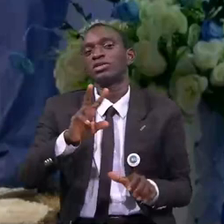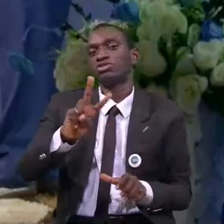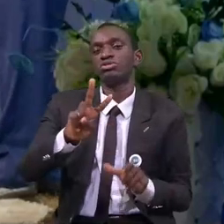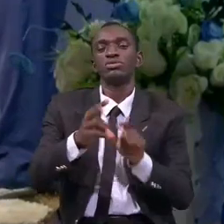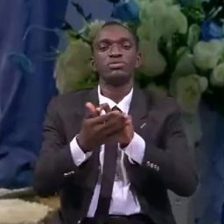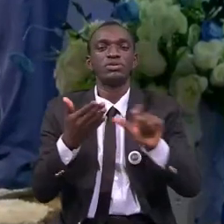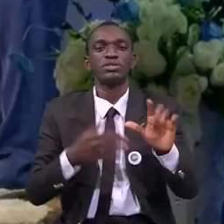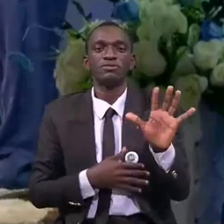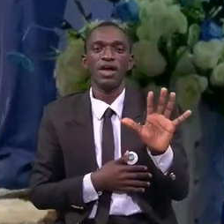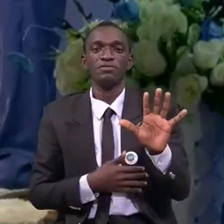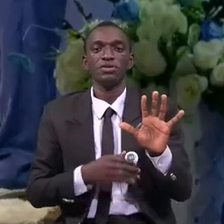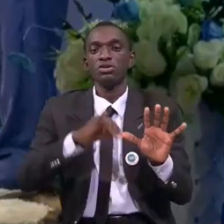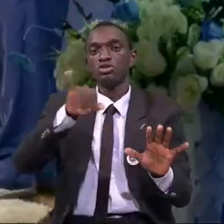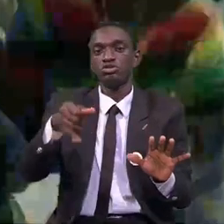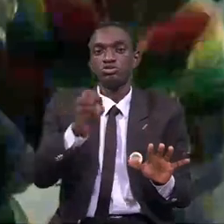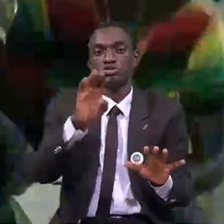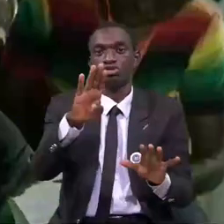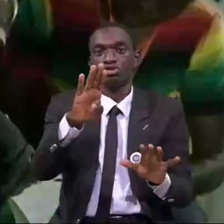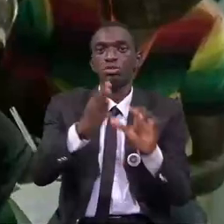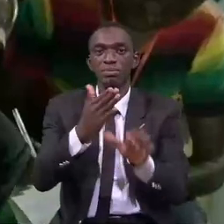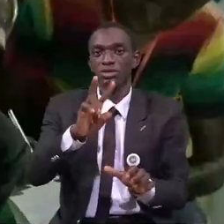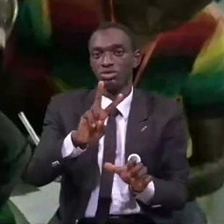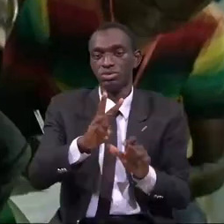verset 5 Jobe